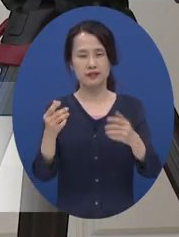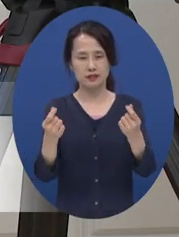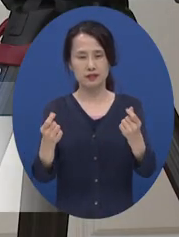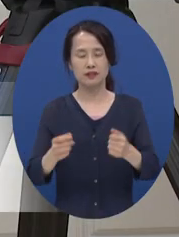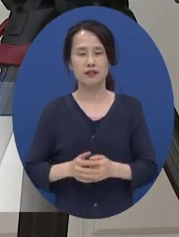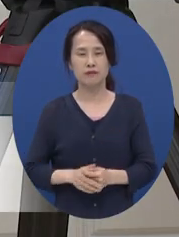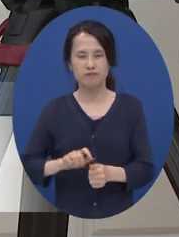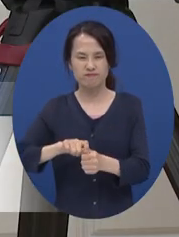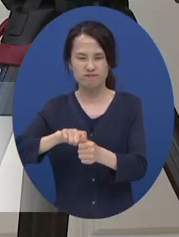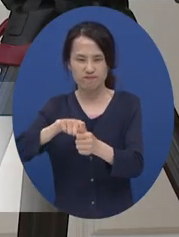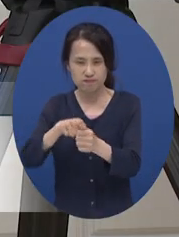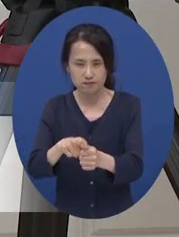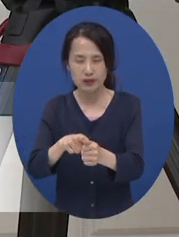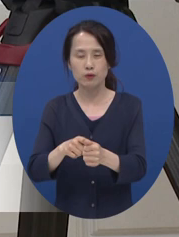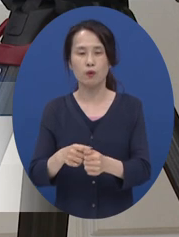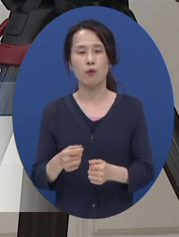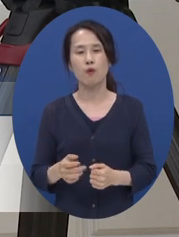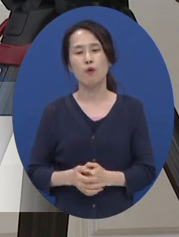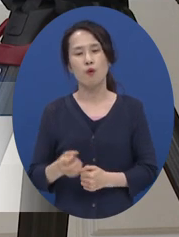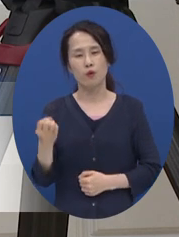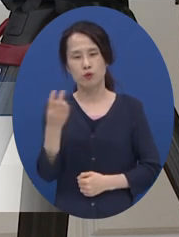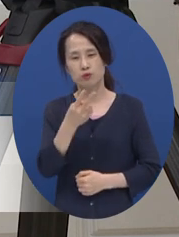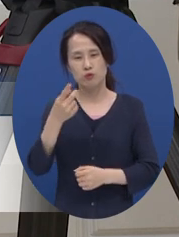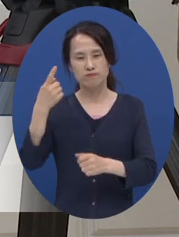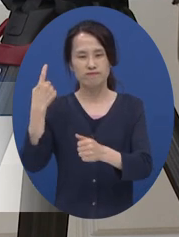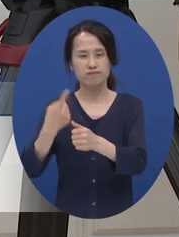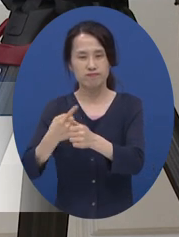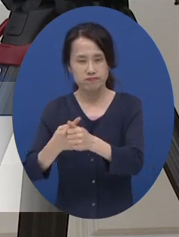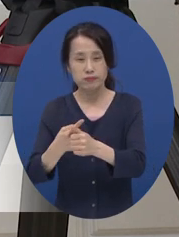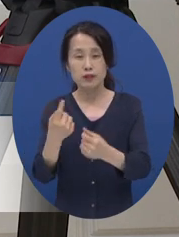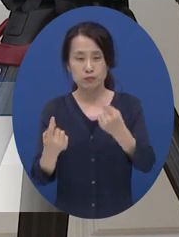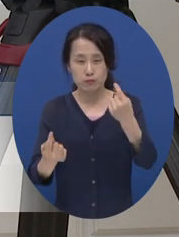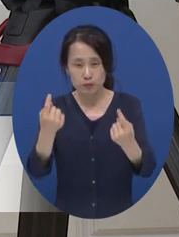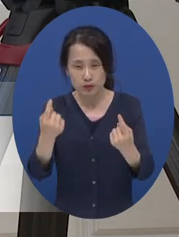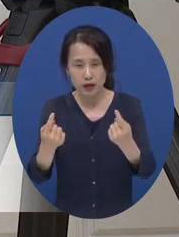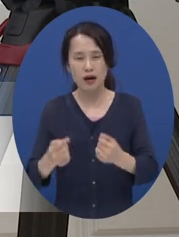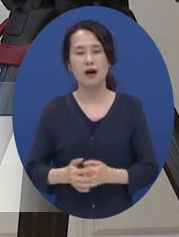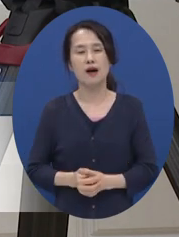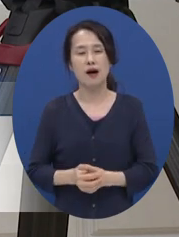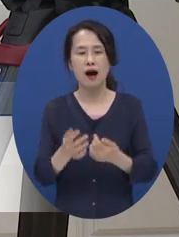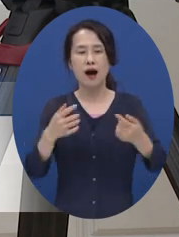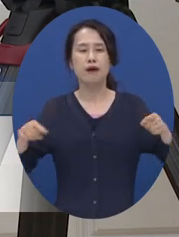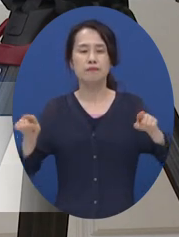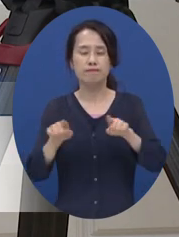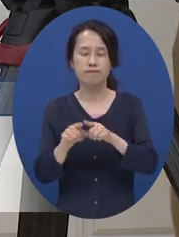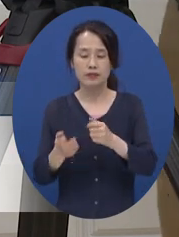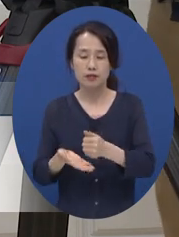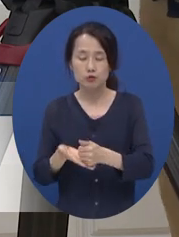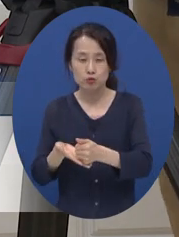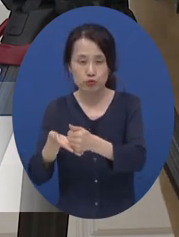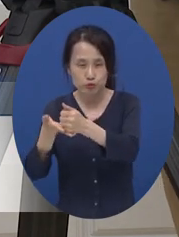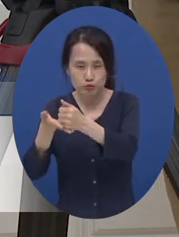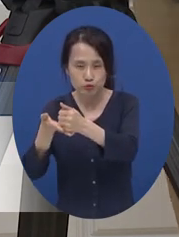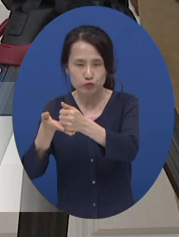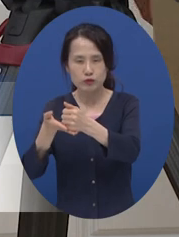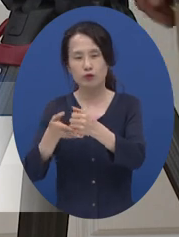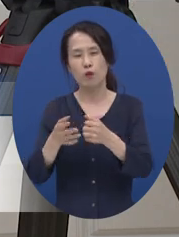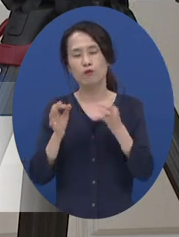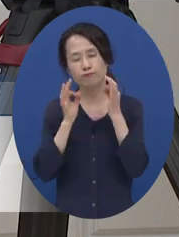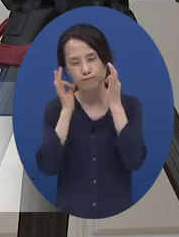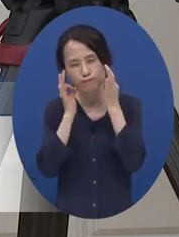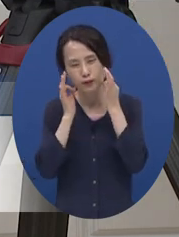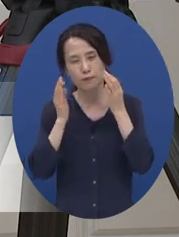차이일 뿐이니까 이것도 강요하거나 또 비난하거나 하기보다는